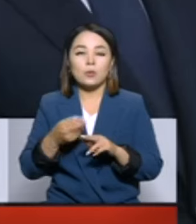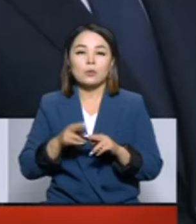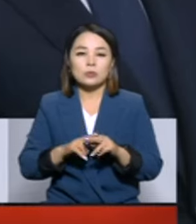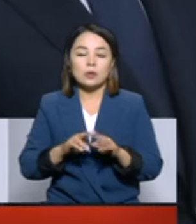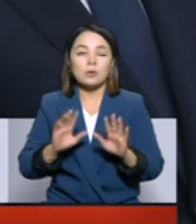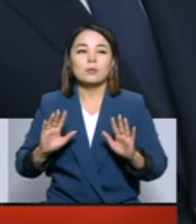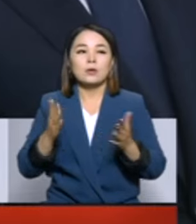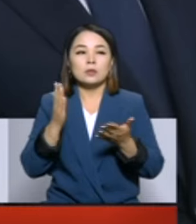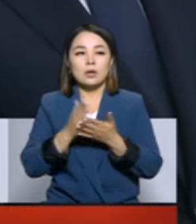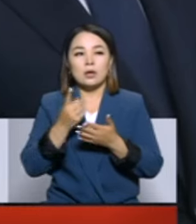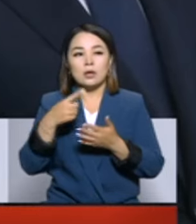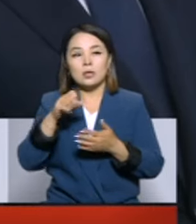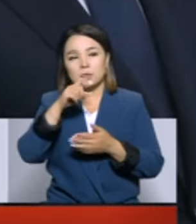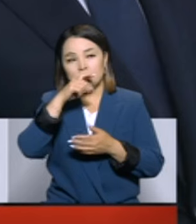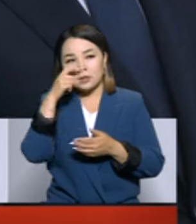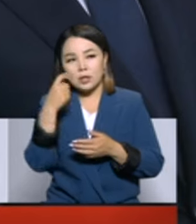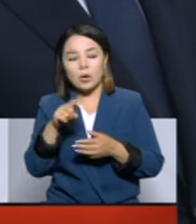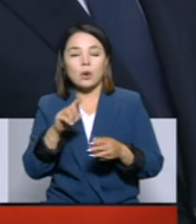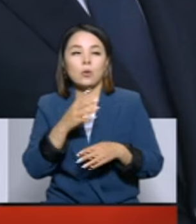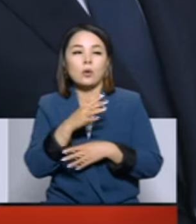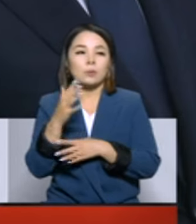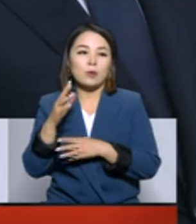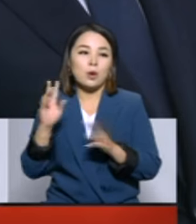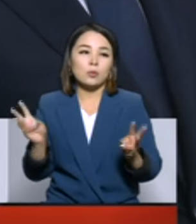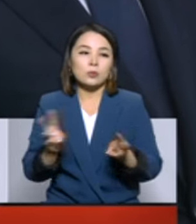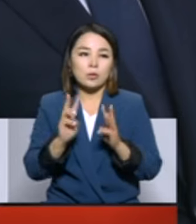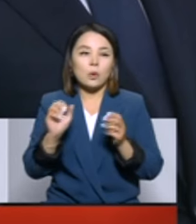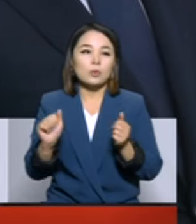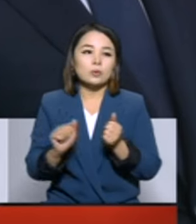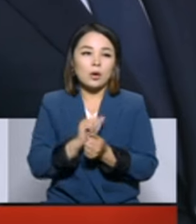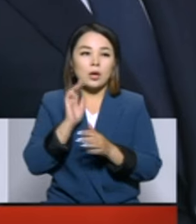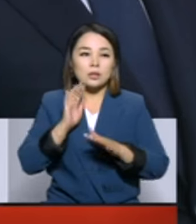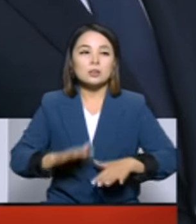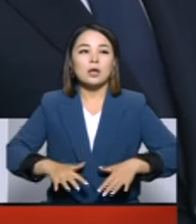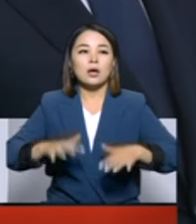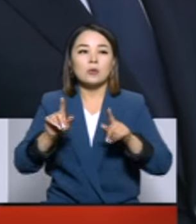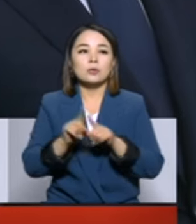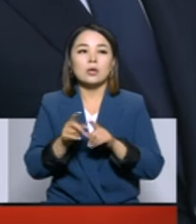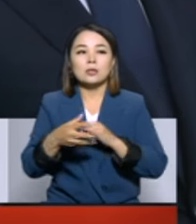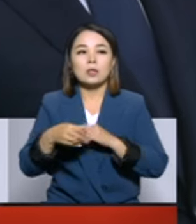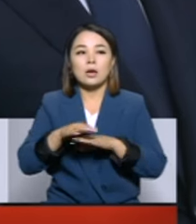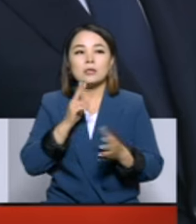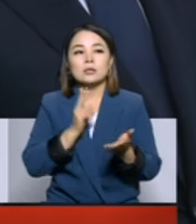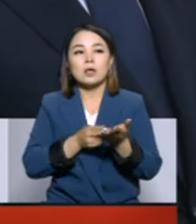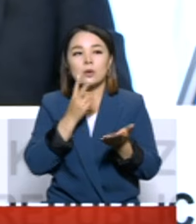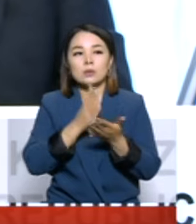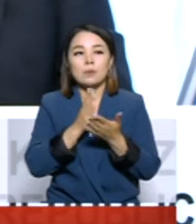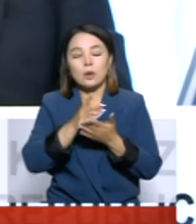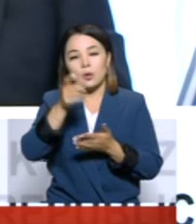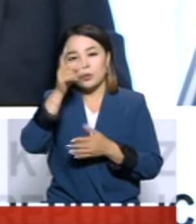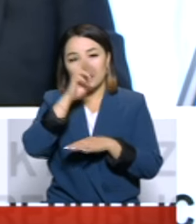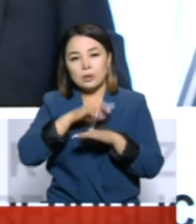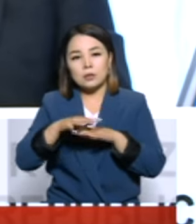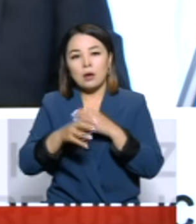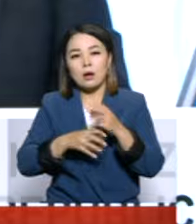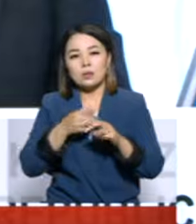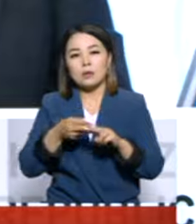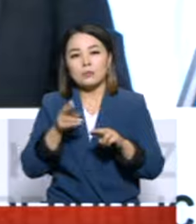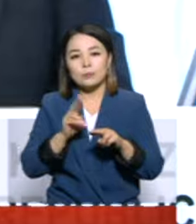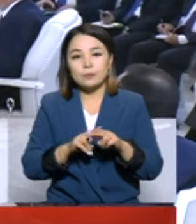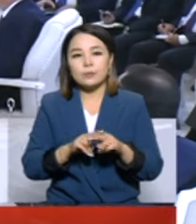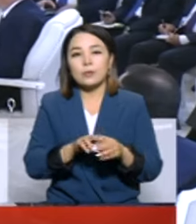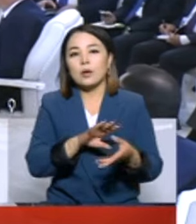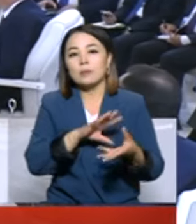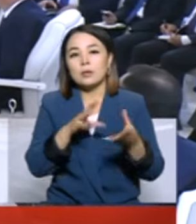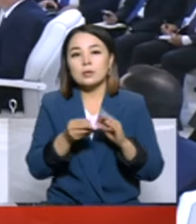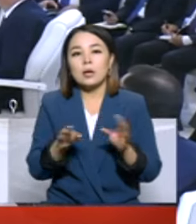жатқан аптап ыстық орман өртті, қуаңшылық пен су тасқыны осының айқын дәлелі. Біз түркі әлемімен